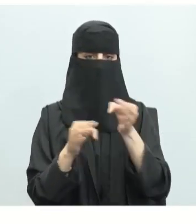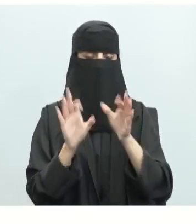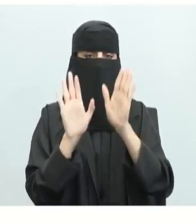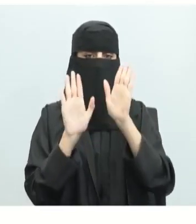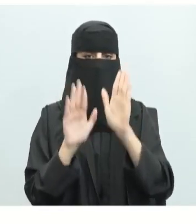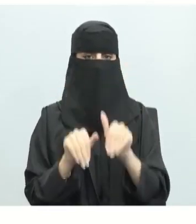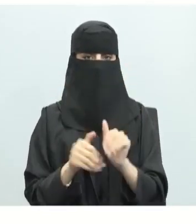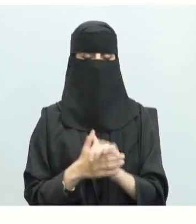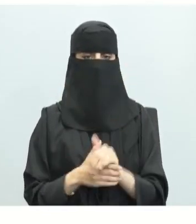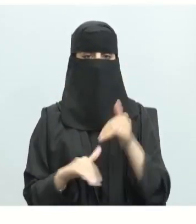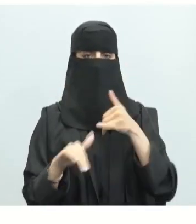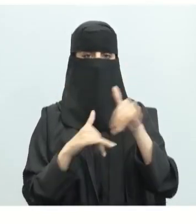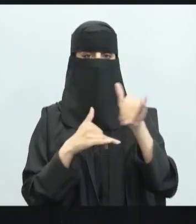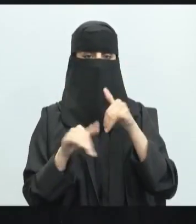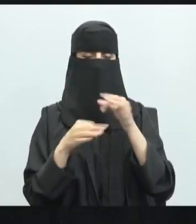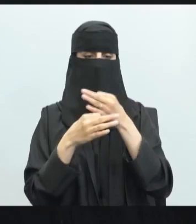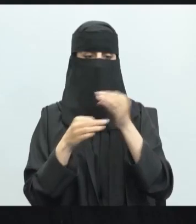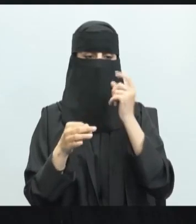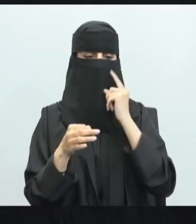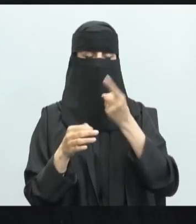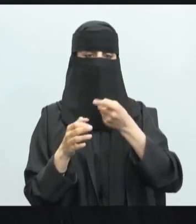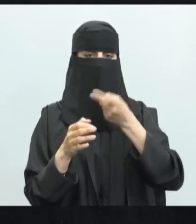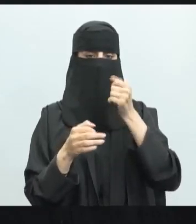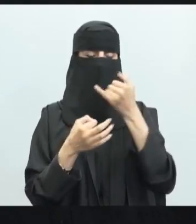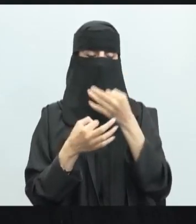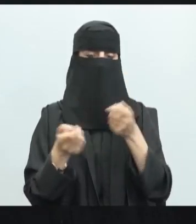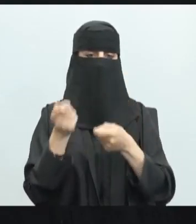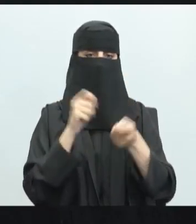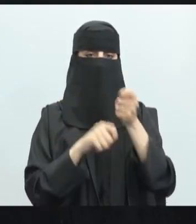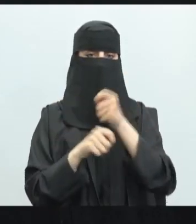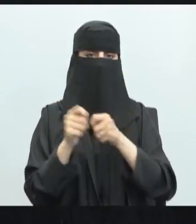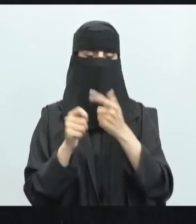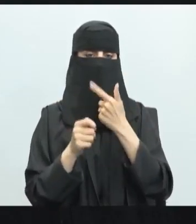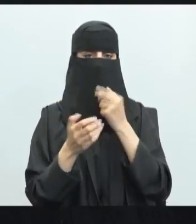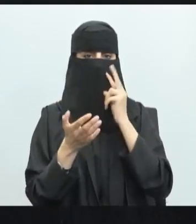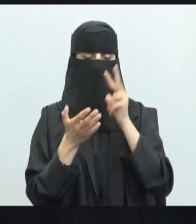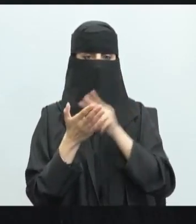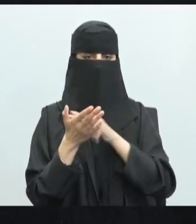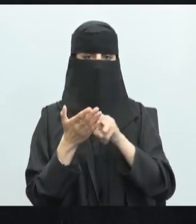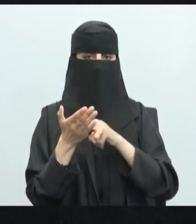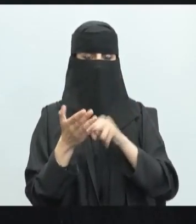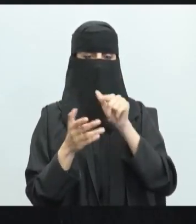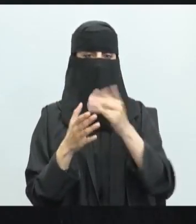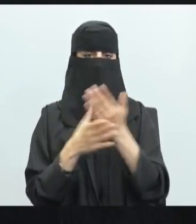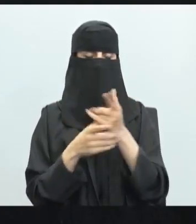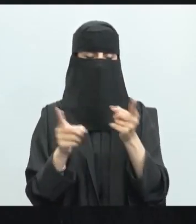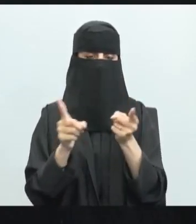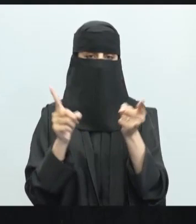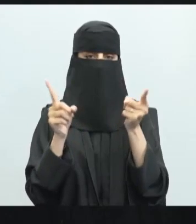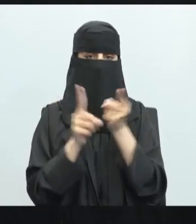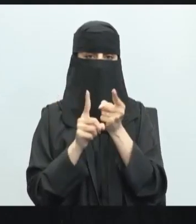هنالك طريقة معينة لابد أن تستخدموها حينما تقرؤون، هي ستختصر